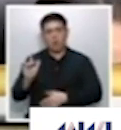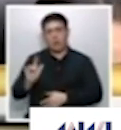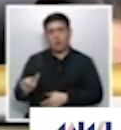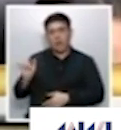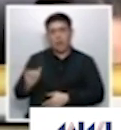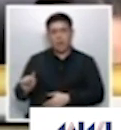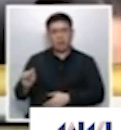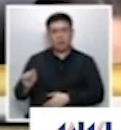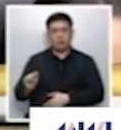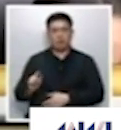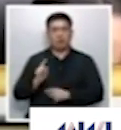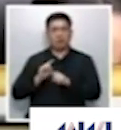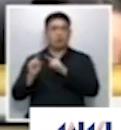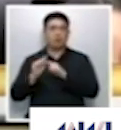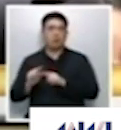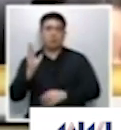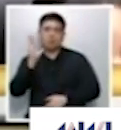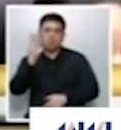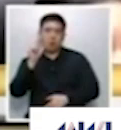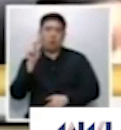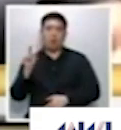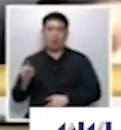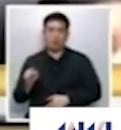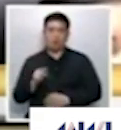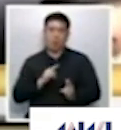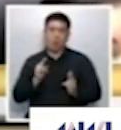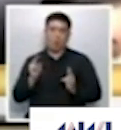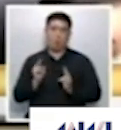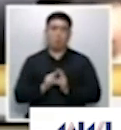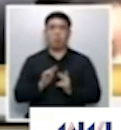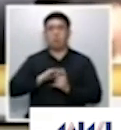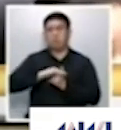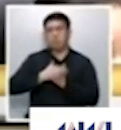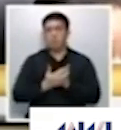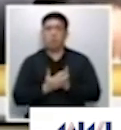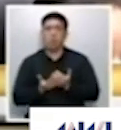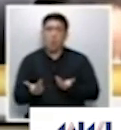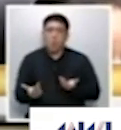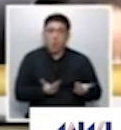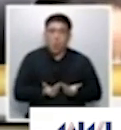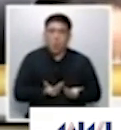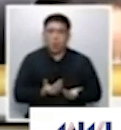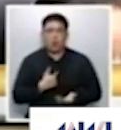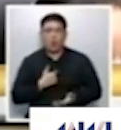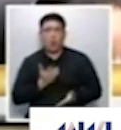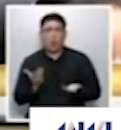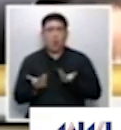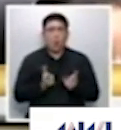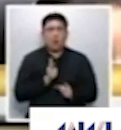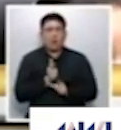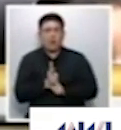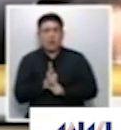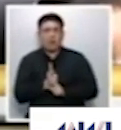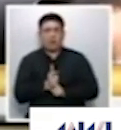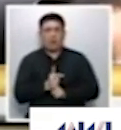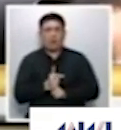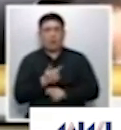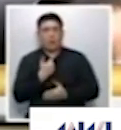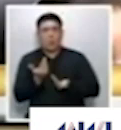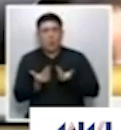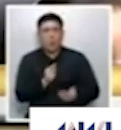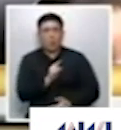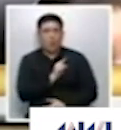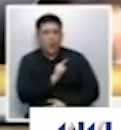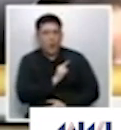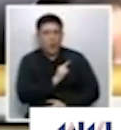างข่าวก็บอกว่าพ่อข่มขืนลูกบางคนเป็นลูกเลี้ยงบางคนเป็นลูกในไส้ของตัวเ